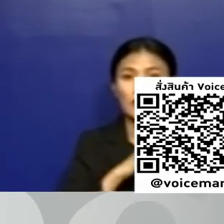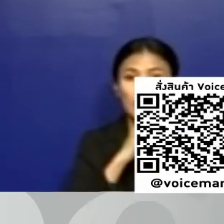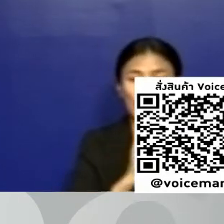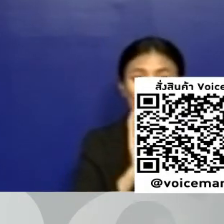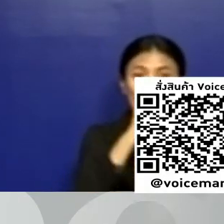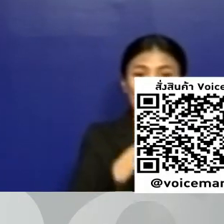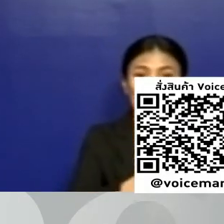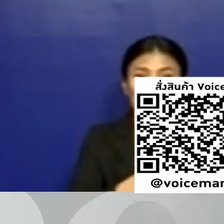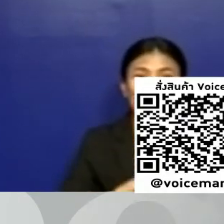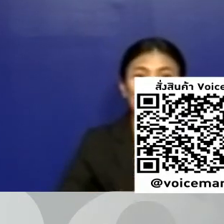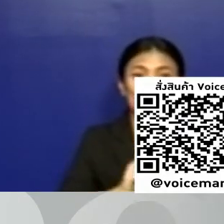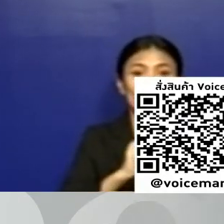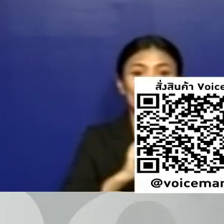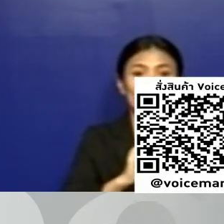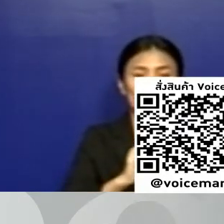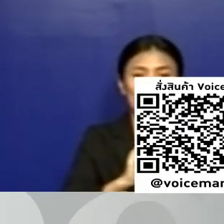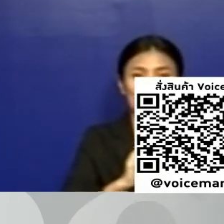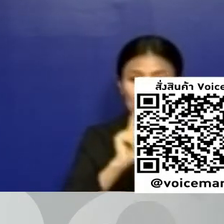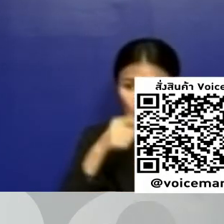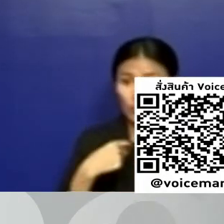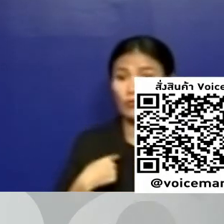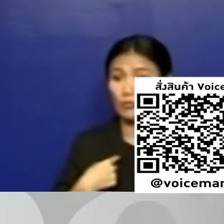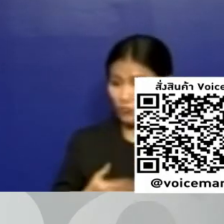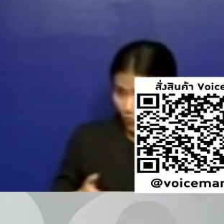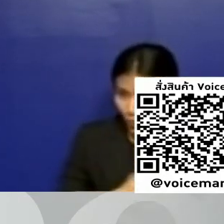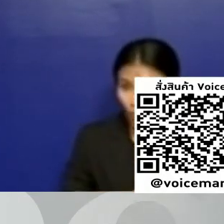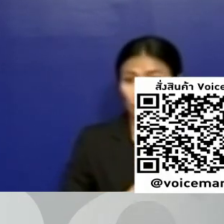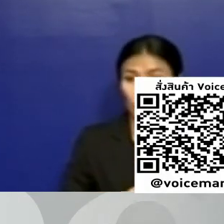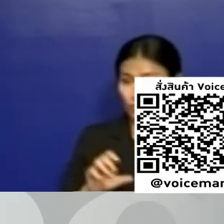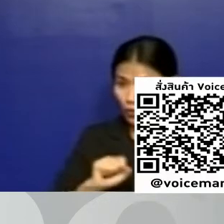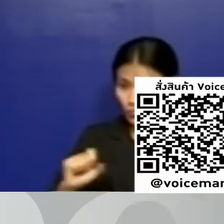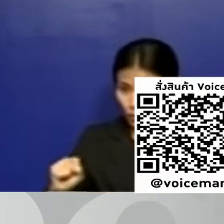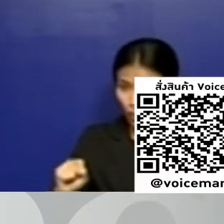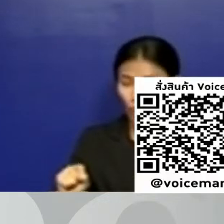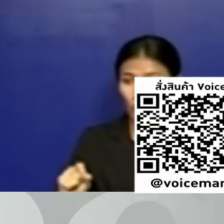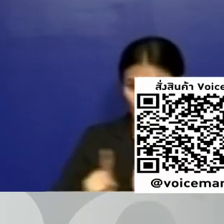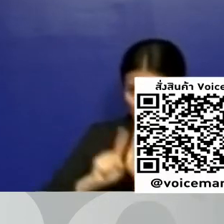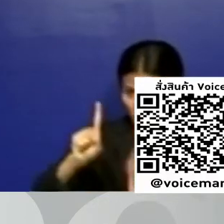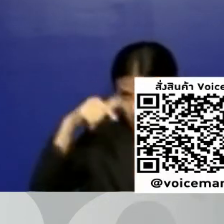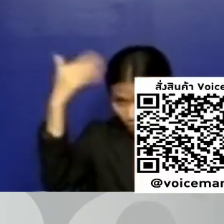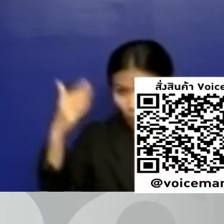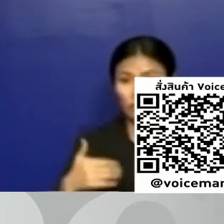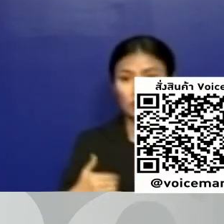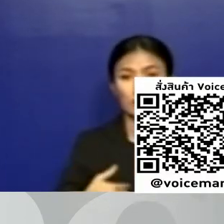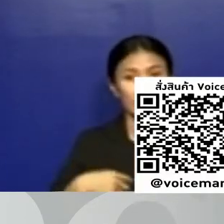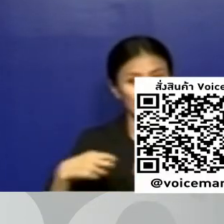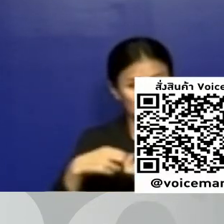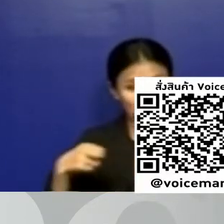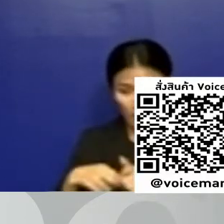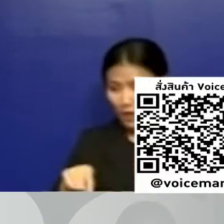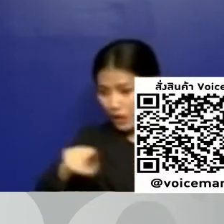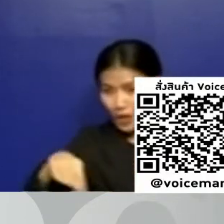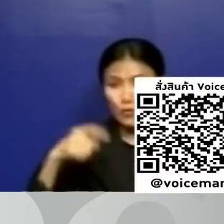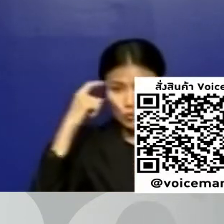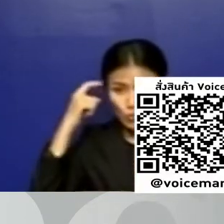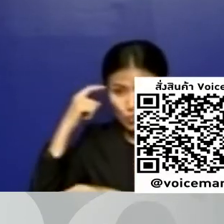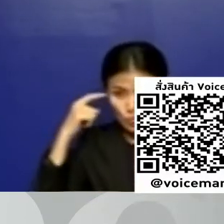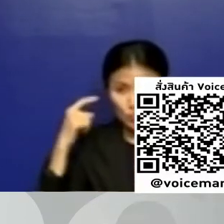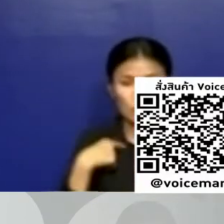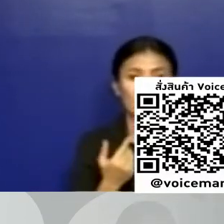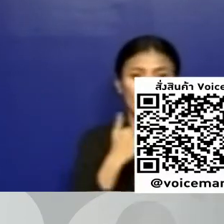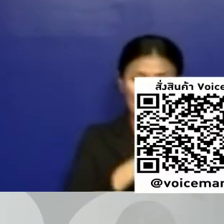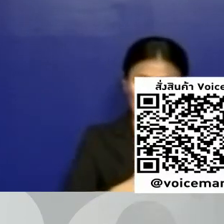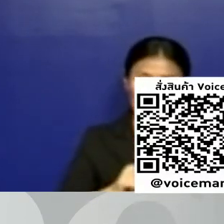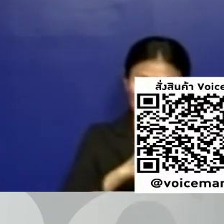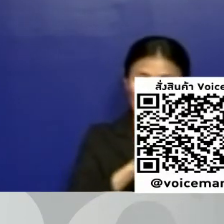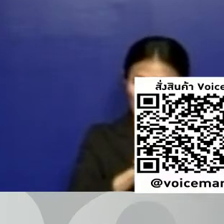าวเพื่อใช้ในยามแก่ทำไมไม่ได้รับการเยียวยา จริงแล้วสมมติว่าเราอายุแบบ70อ่ะเราเก็บเงินวันละแบบ